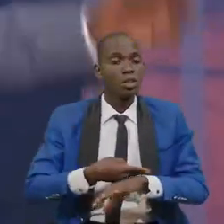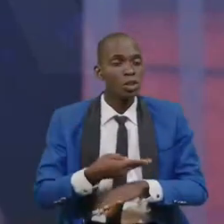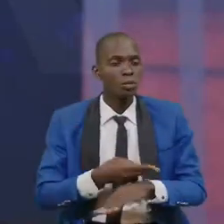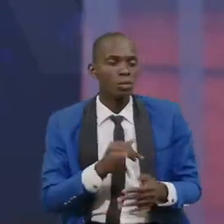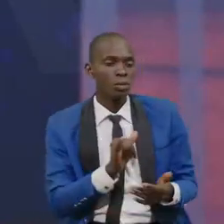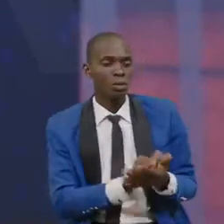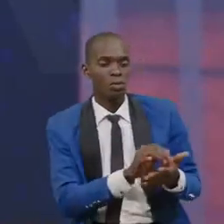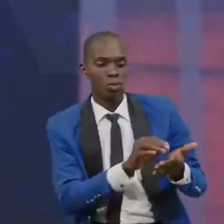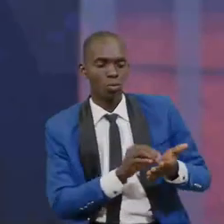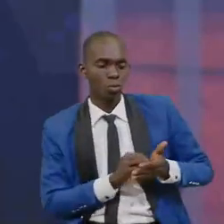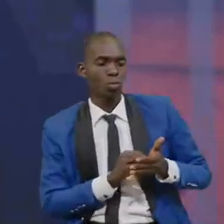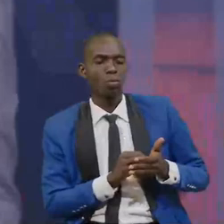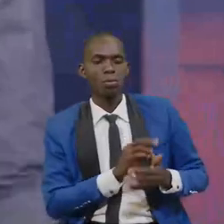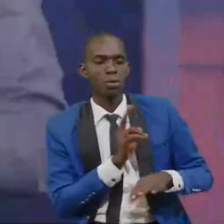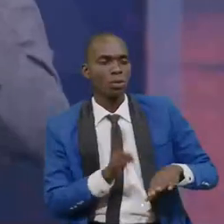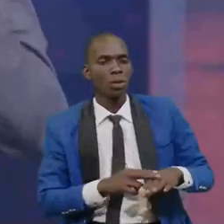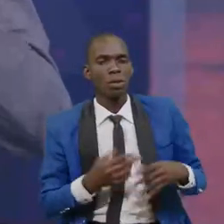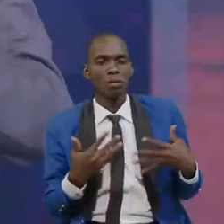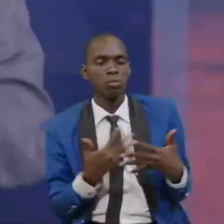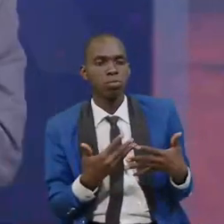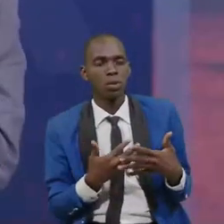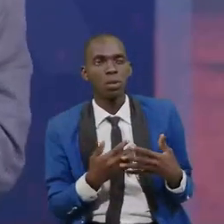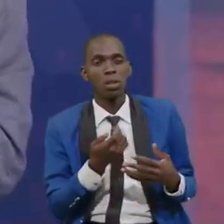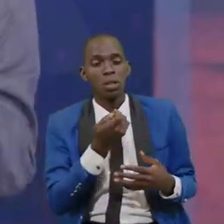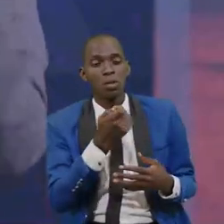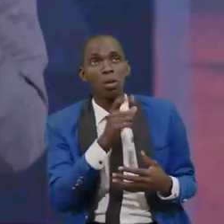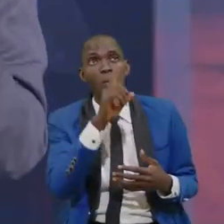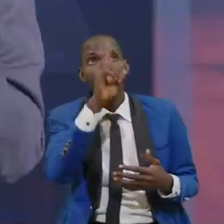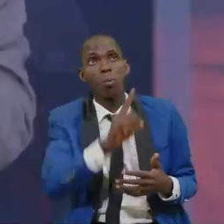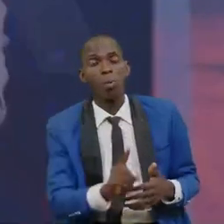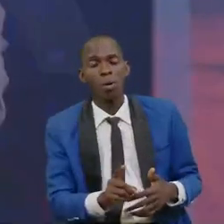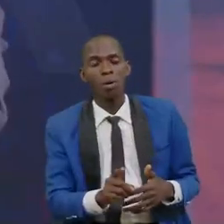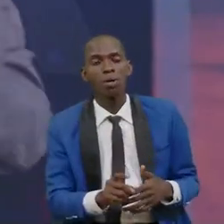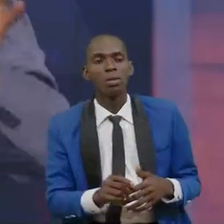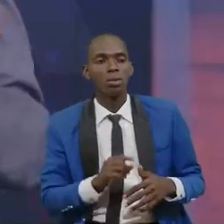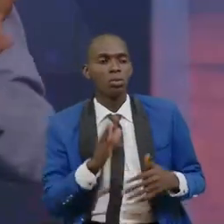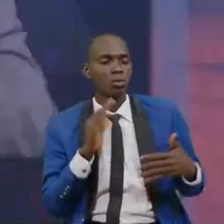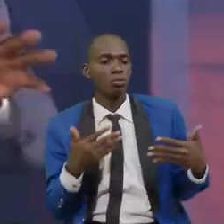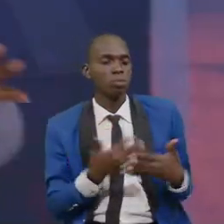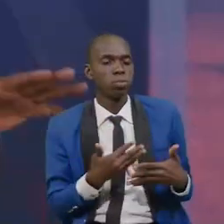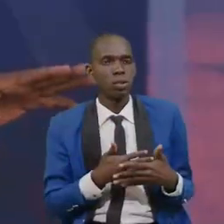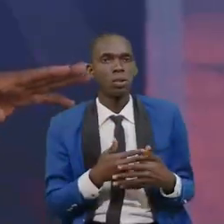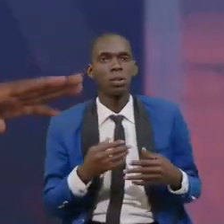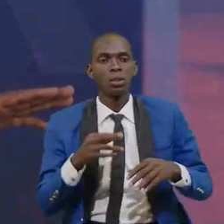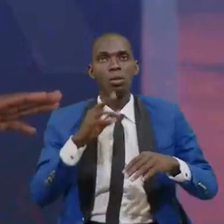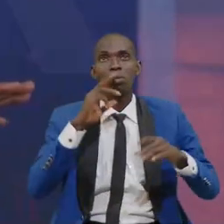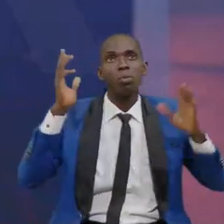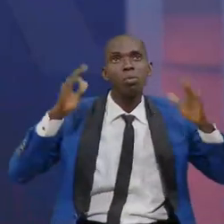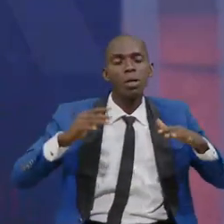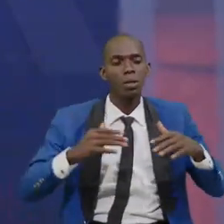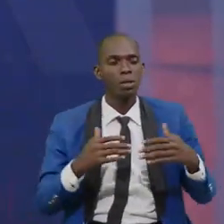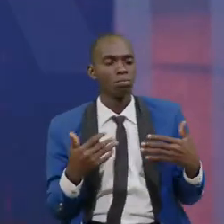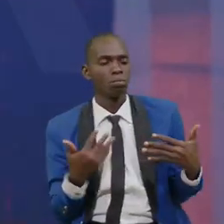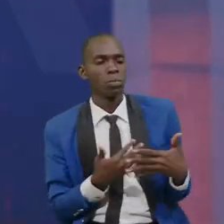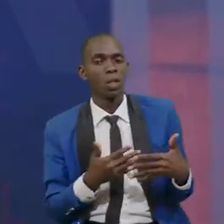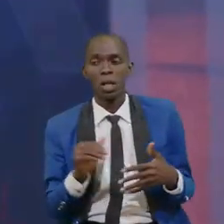sa nature. Elle tremble. Un petit tonnerre, la brebis tremble. La pluie, elle tremble. Un